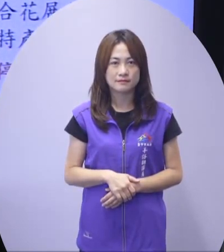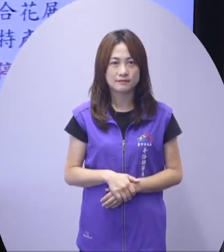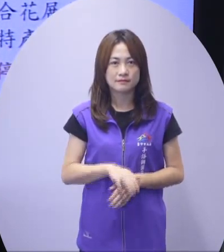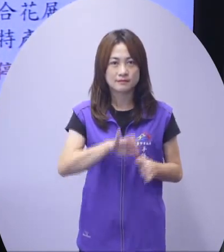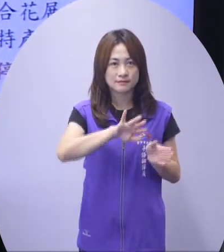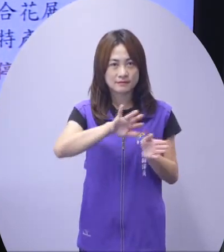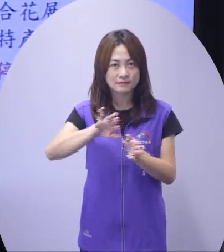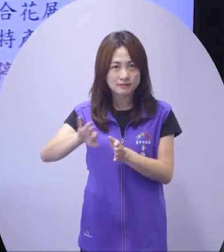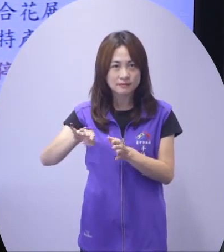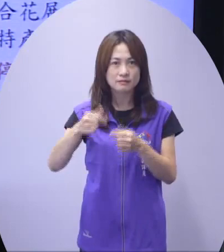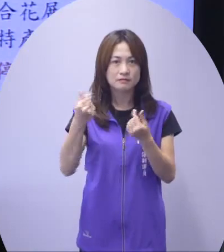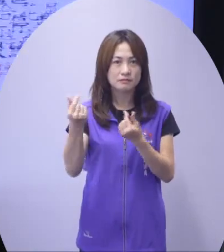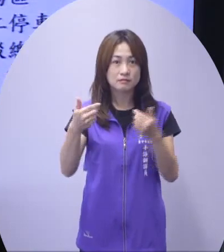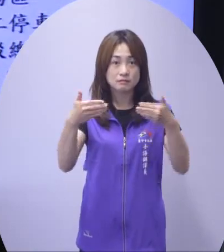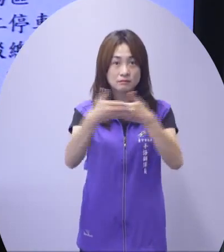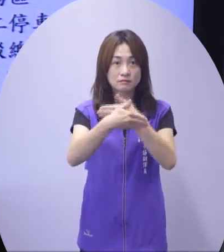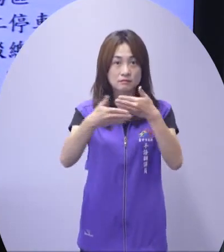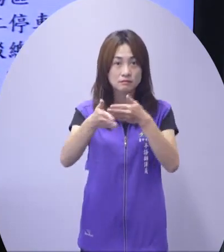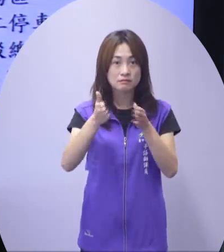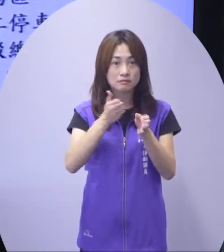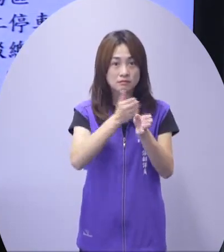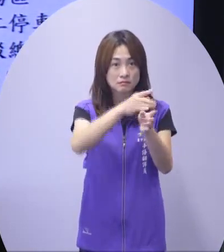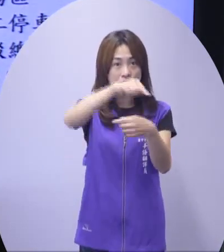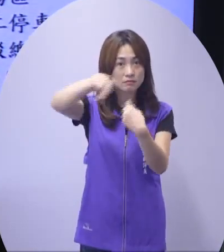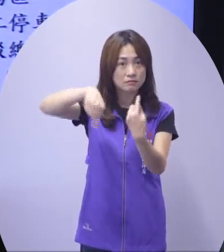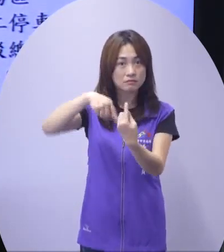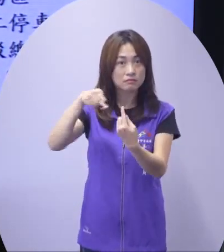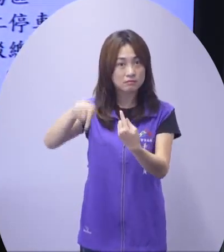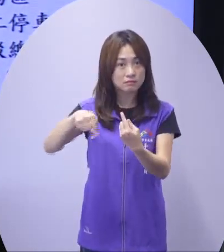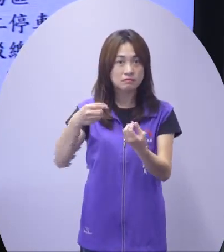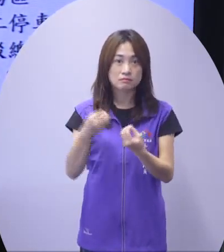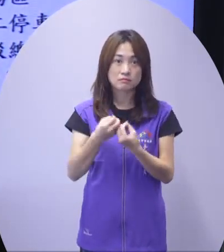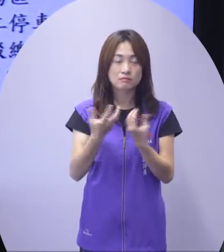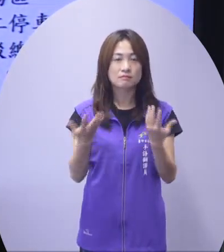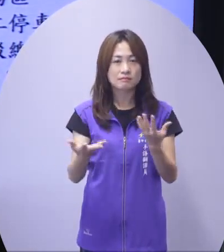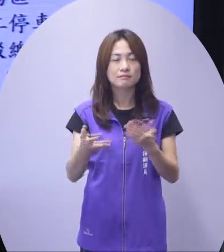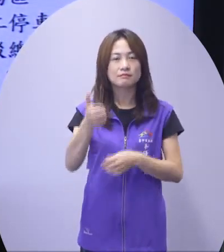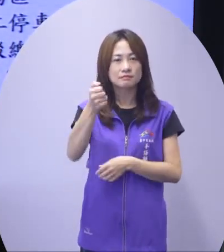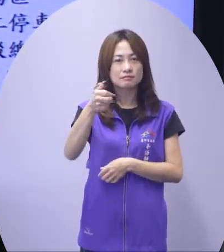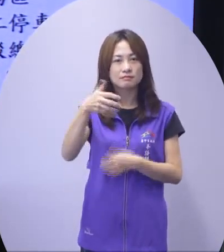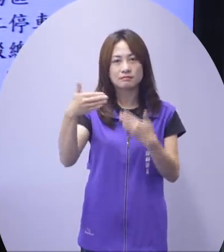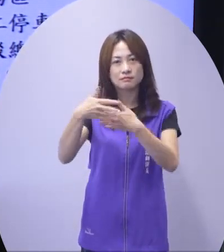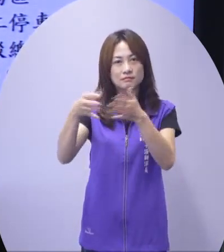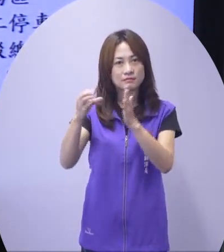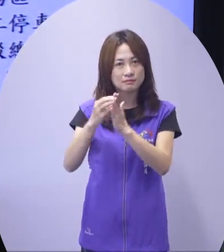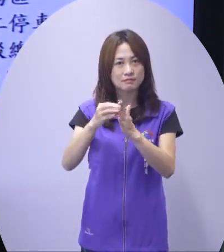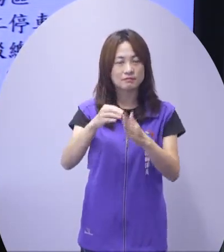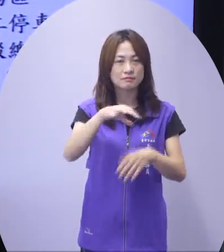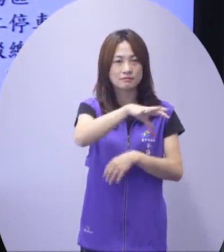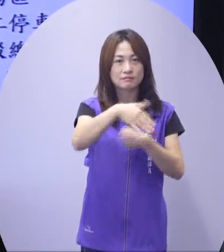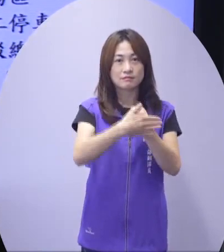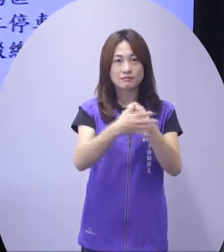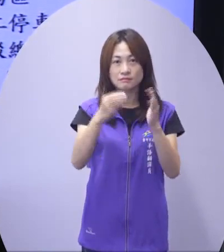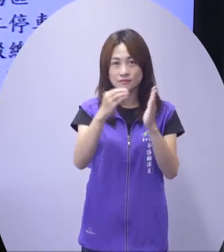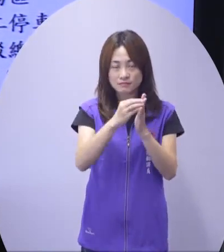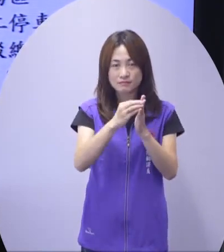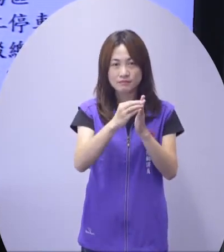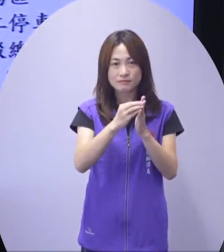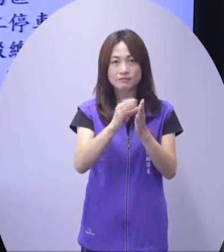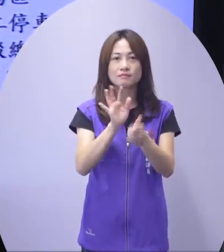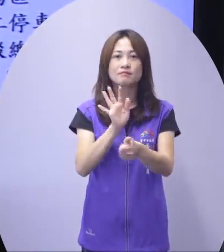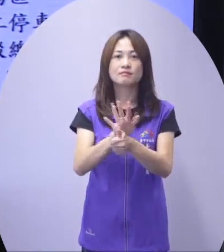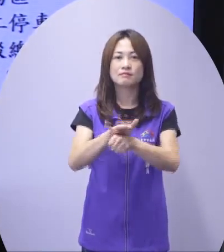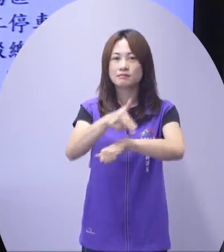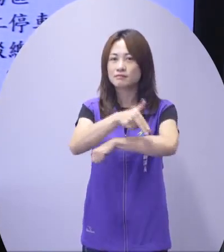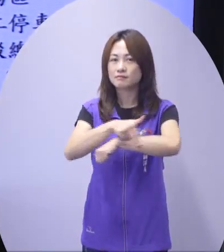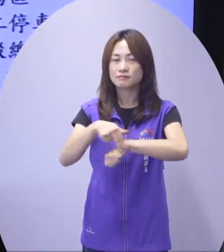动的接驳车跟流动厕所这部分，也感谢我们交通局啊跟环保局啊协助提供接驳车，包括